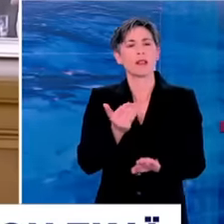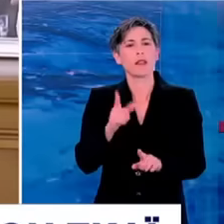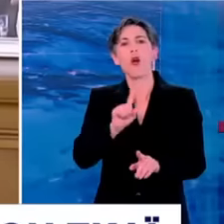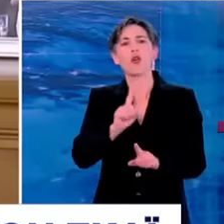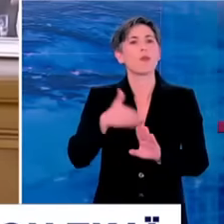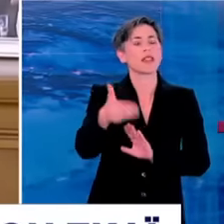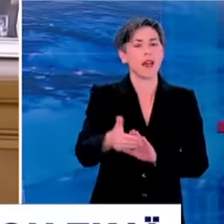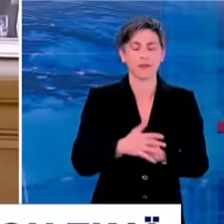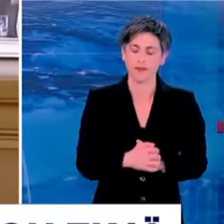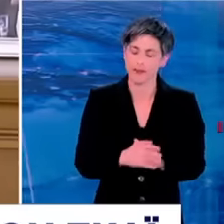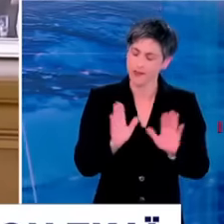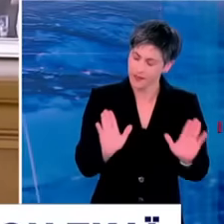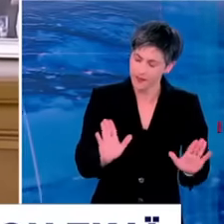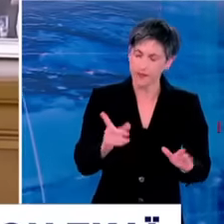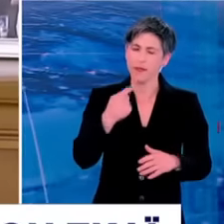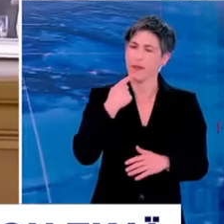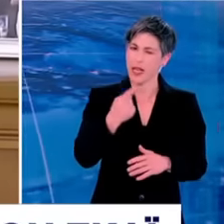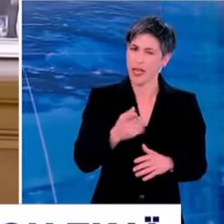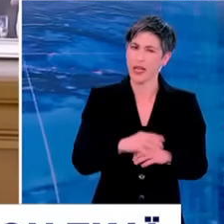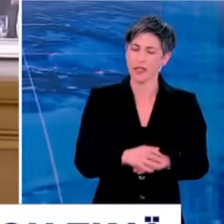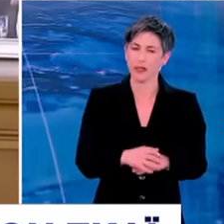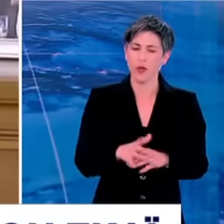ποσοστό, το οποίο ενίοτε